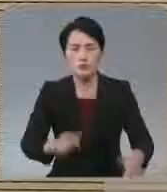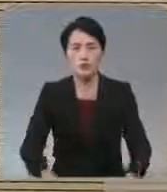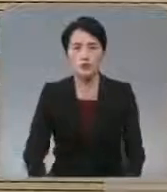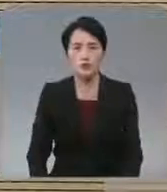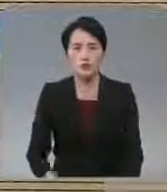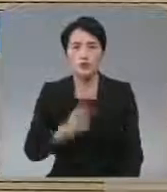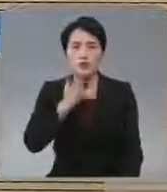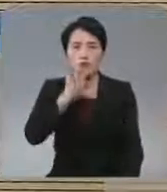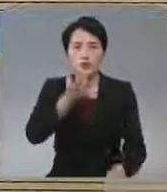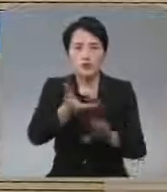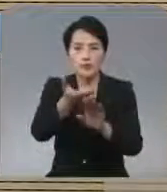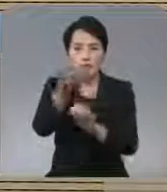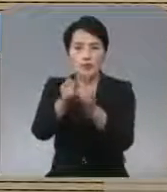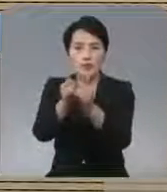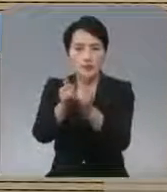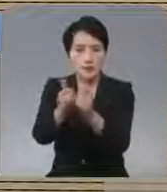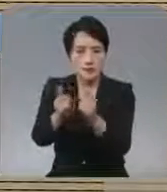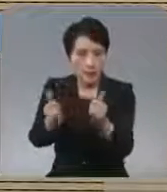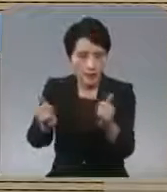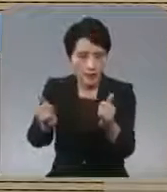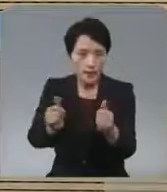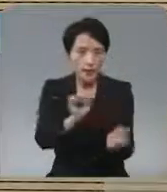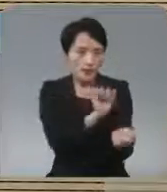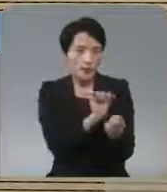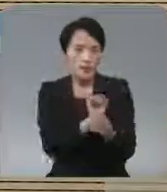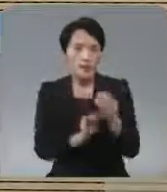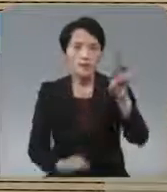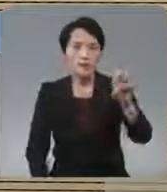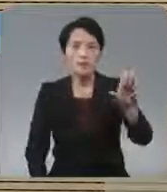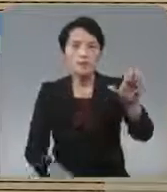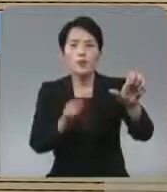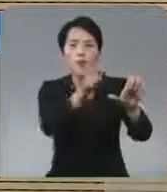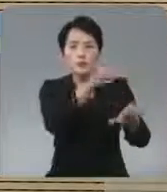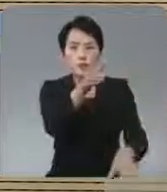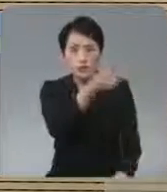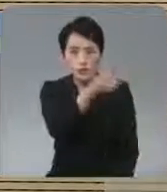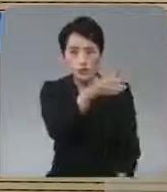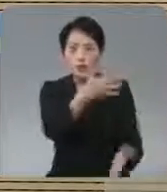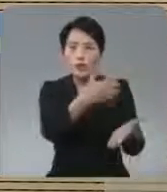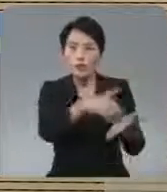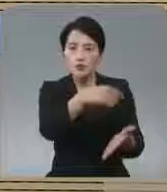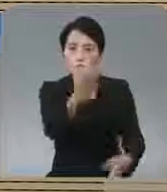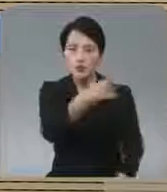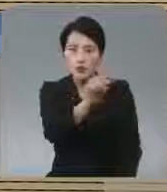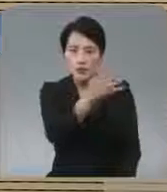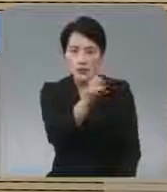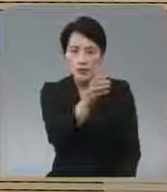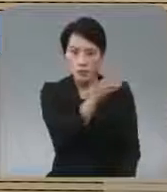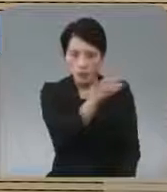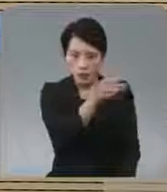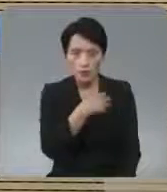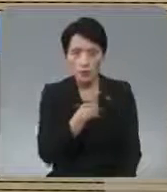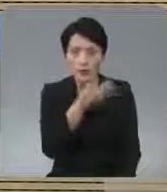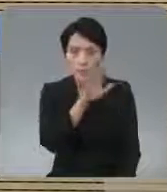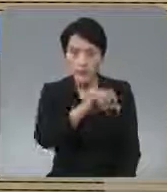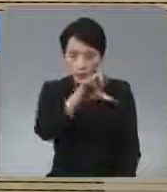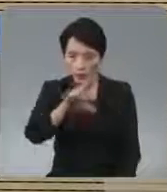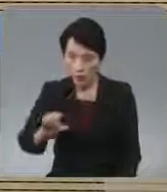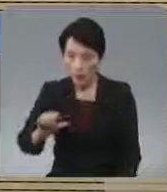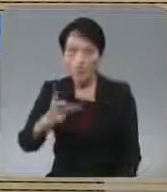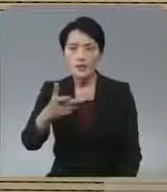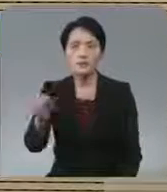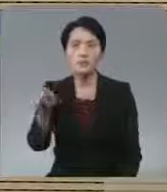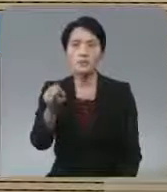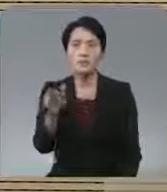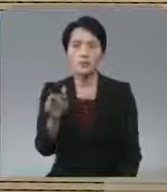た新たな感染者3024人のうち国内での感染は2889